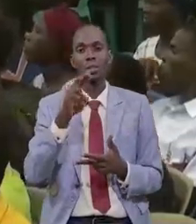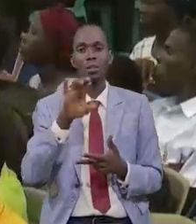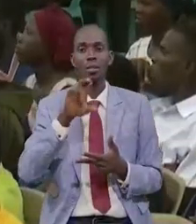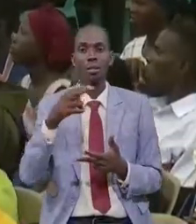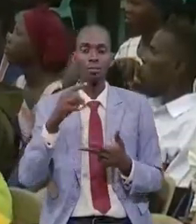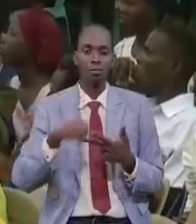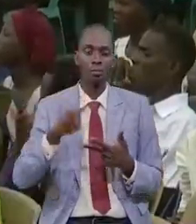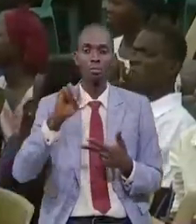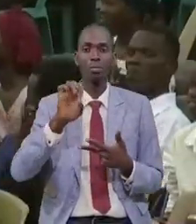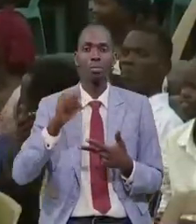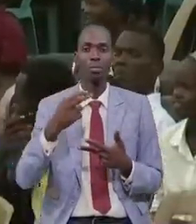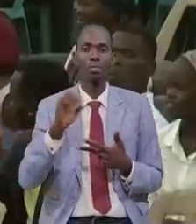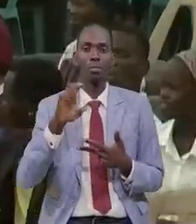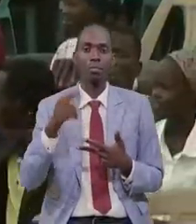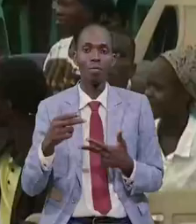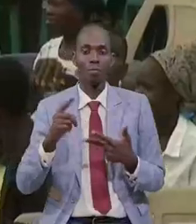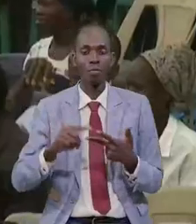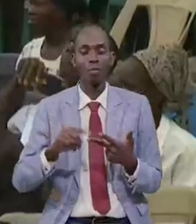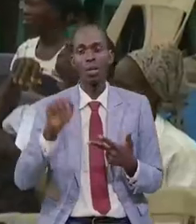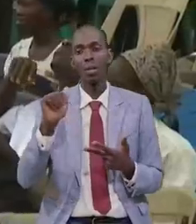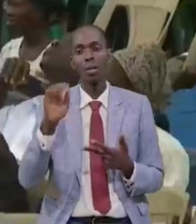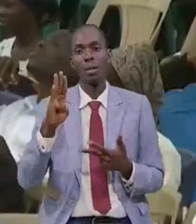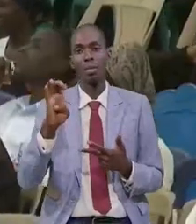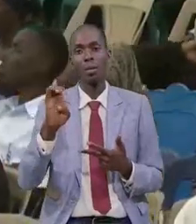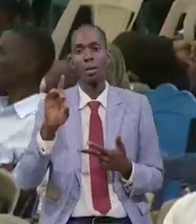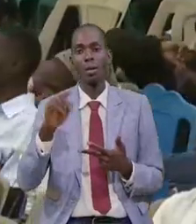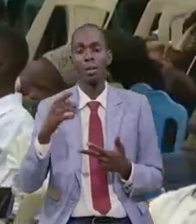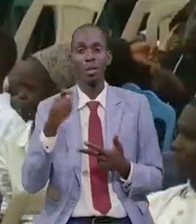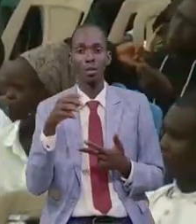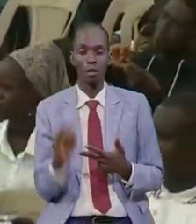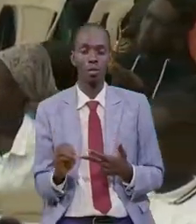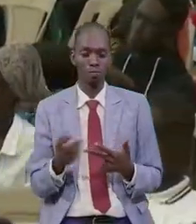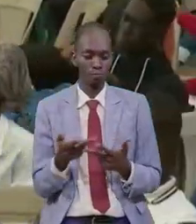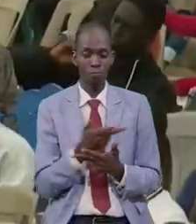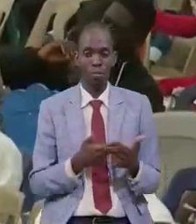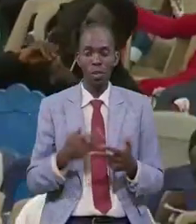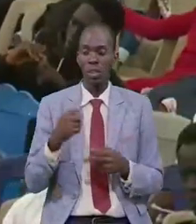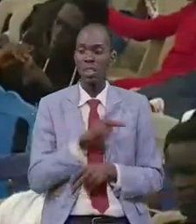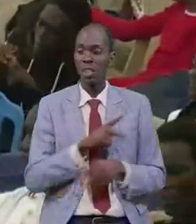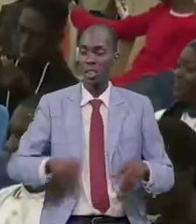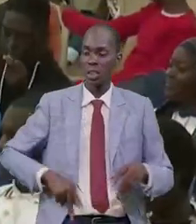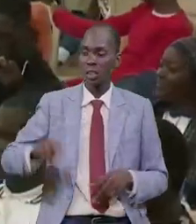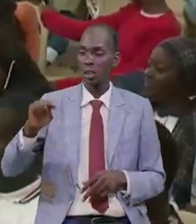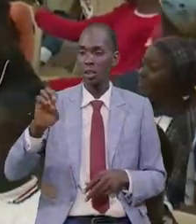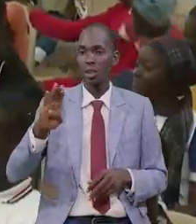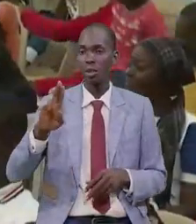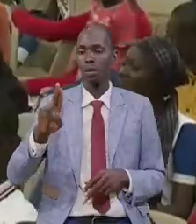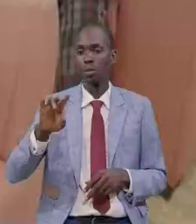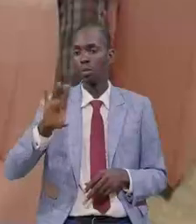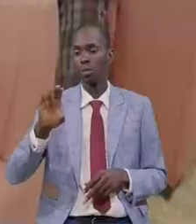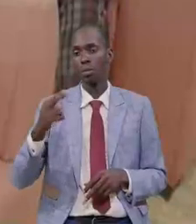nekadza a dit oui tu ne fléchis pas il va te jeter dans la